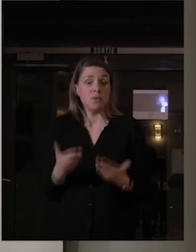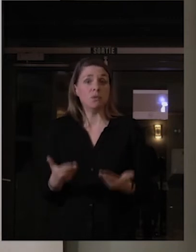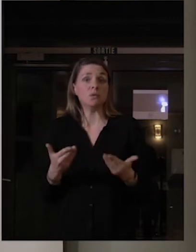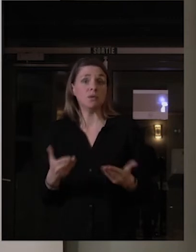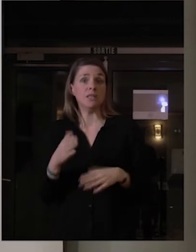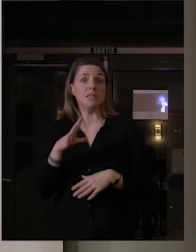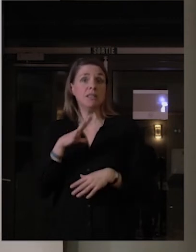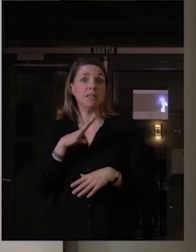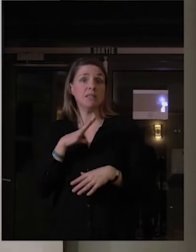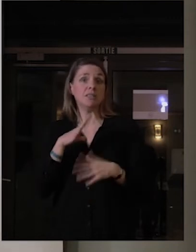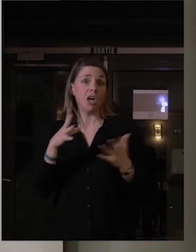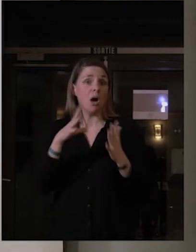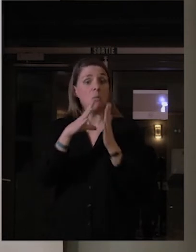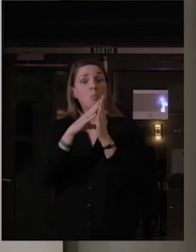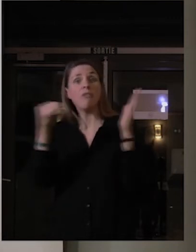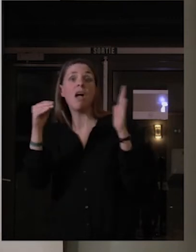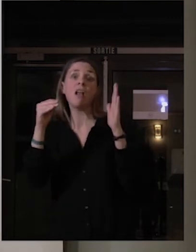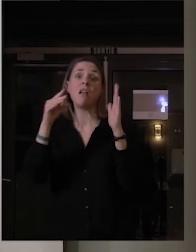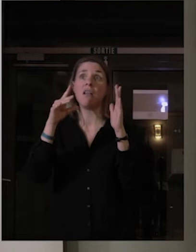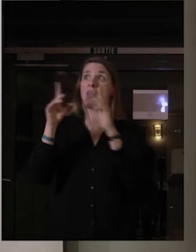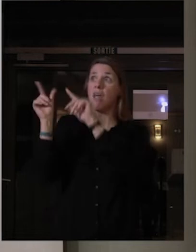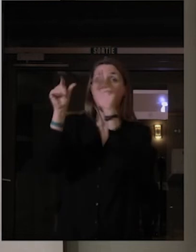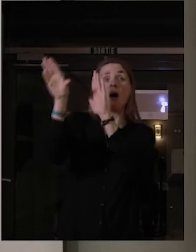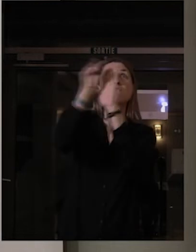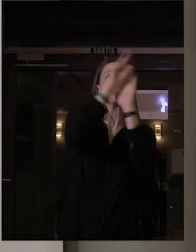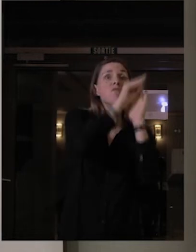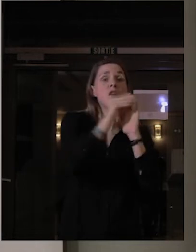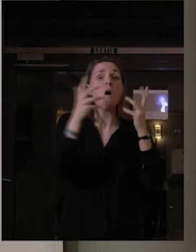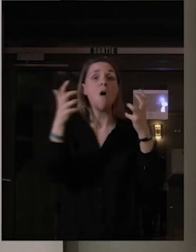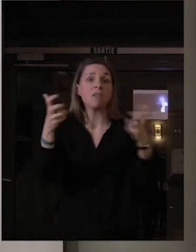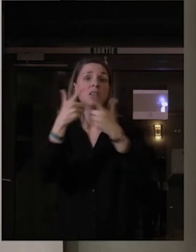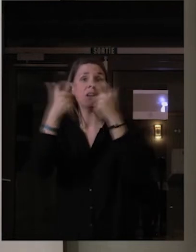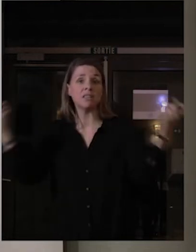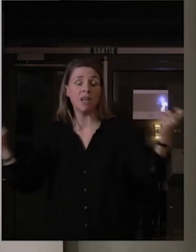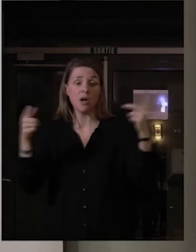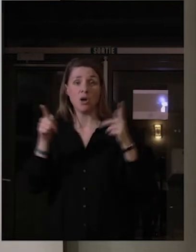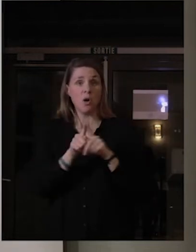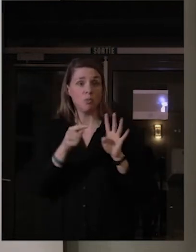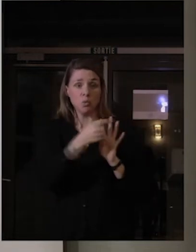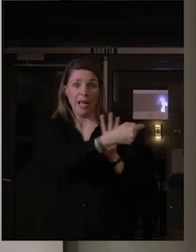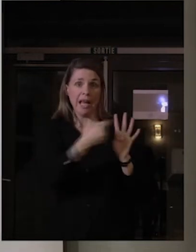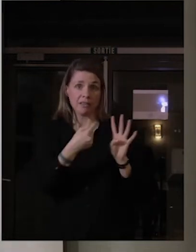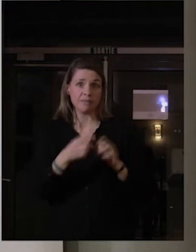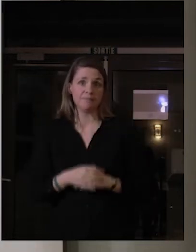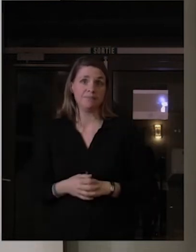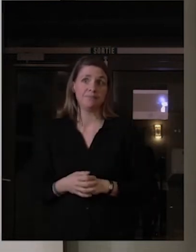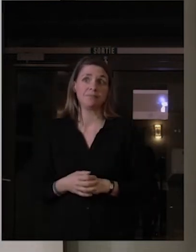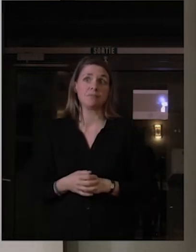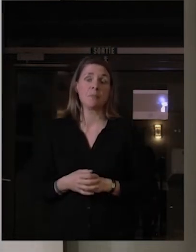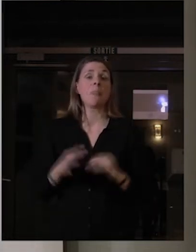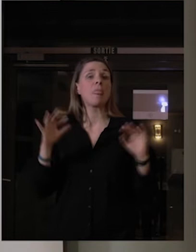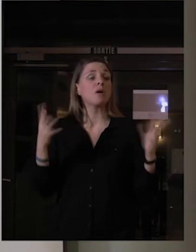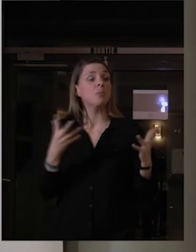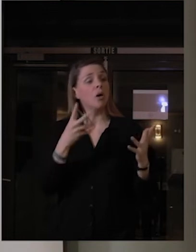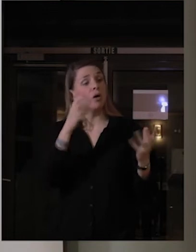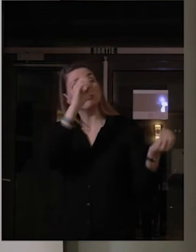est-ce qu'aujourd'hui, vous pensez qu'il y a assez de modèles diversifiés, comme vous pouvez l'être, d'ailleurs, tous les quatre ? Voilà, comment est-ce que vous voyez